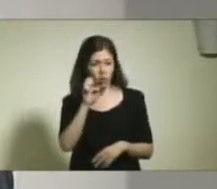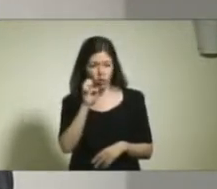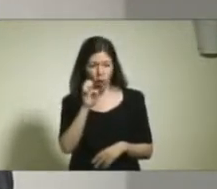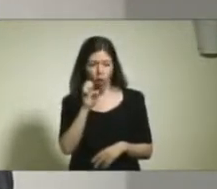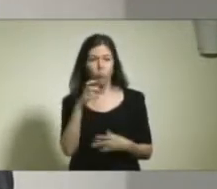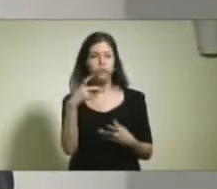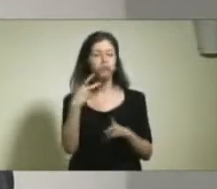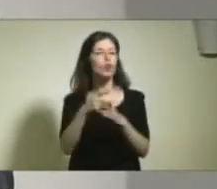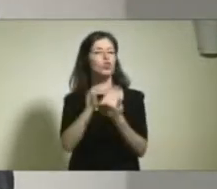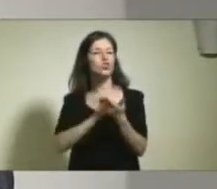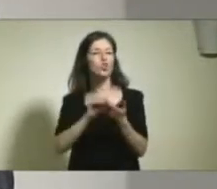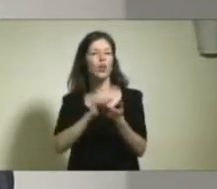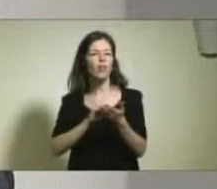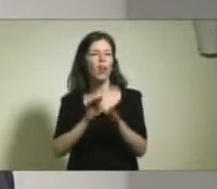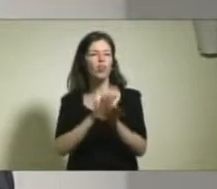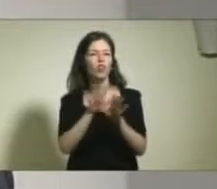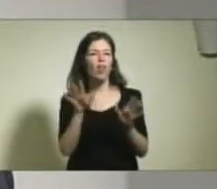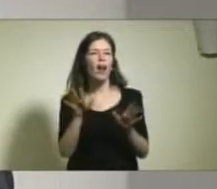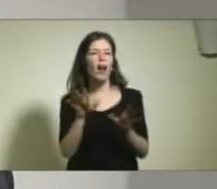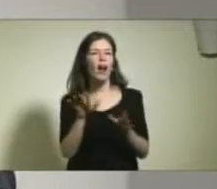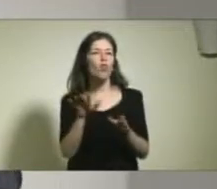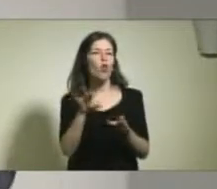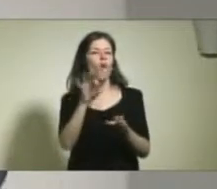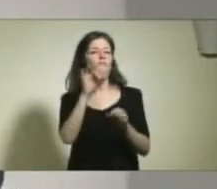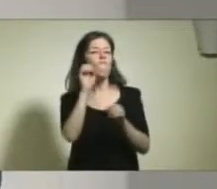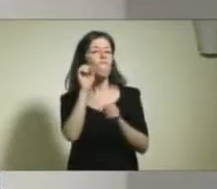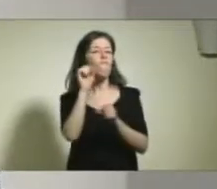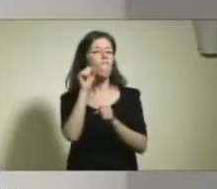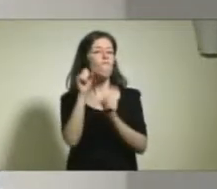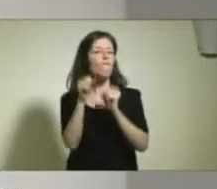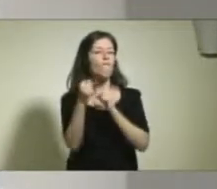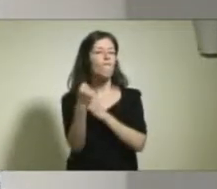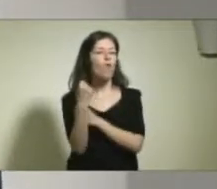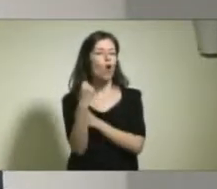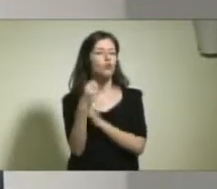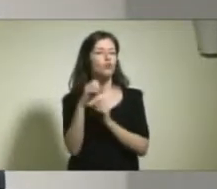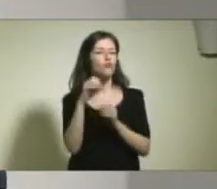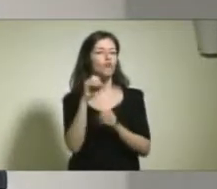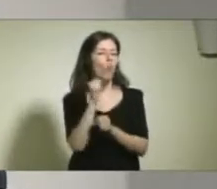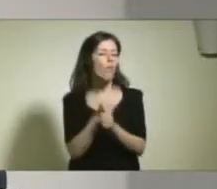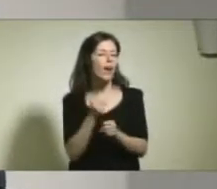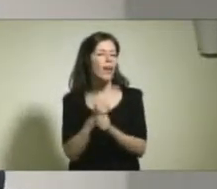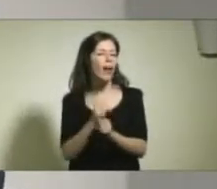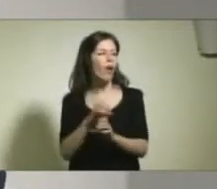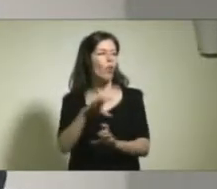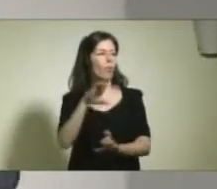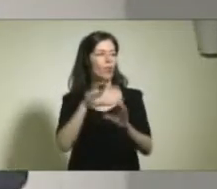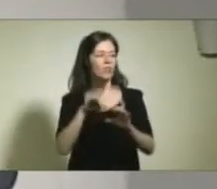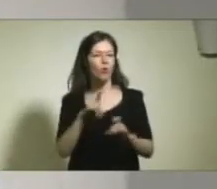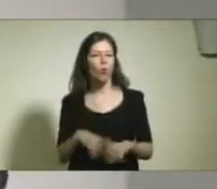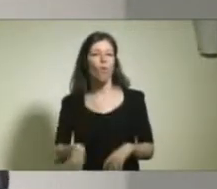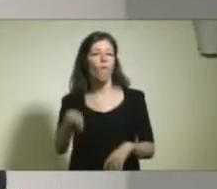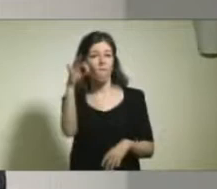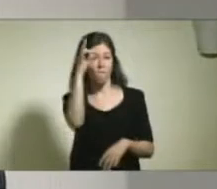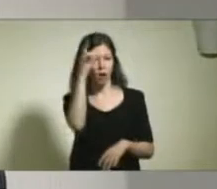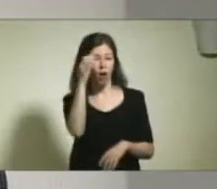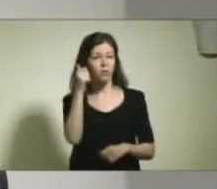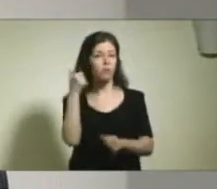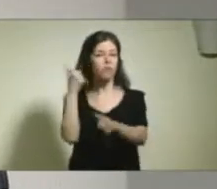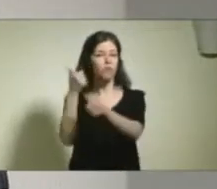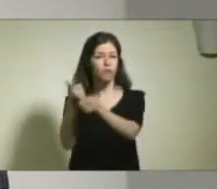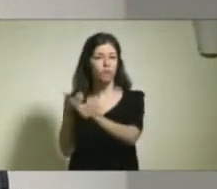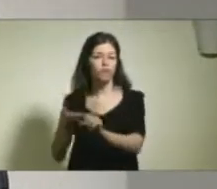la FOCOM, donc Force ouvrière communication de France. Donc, elle est impliquée